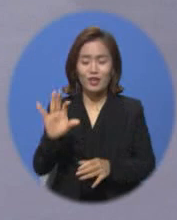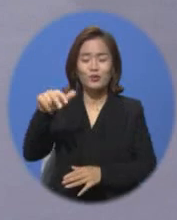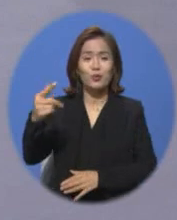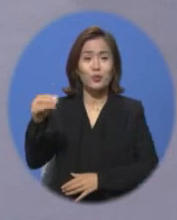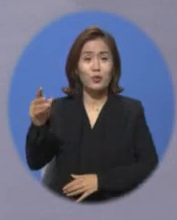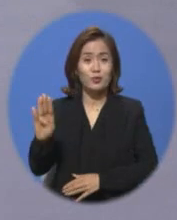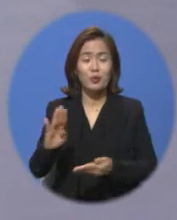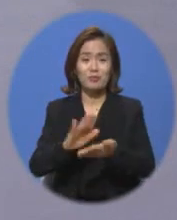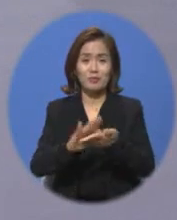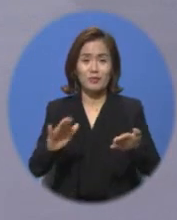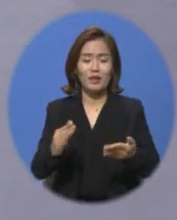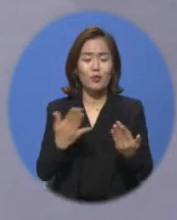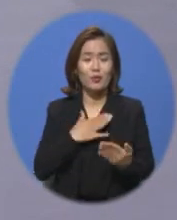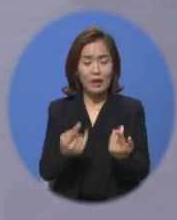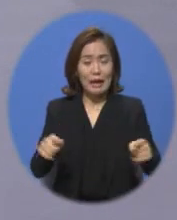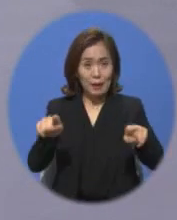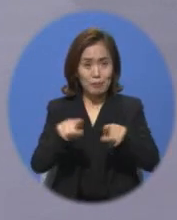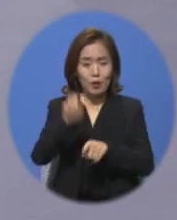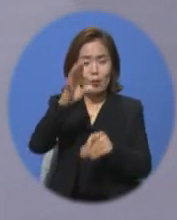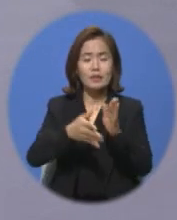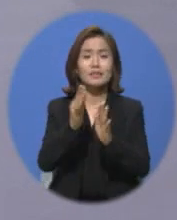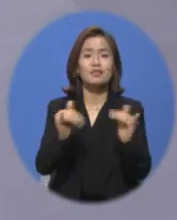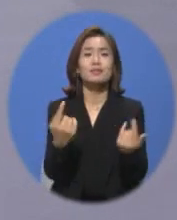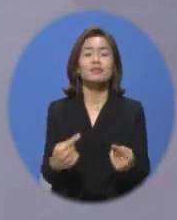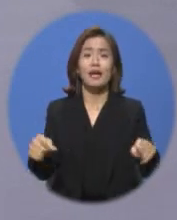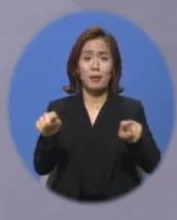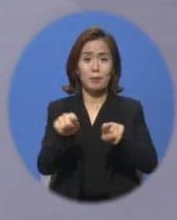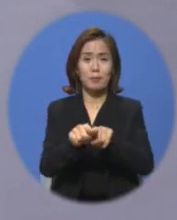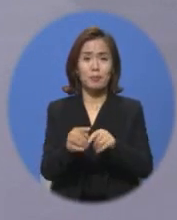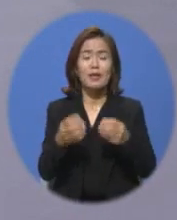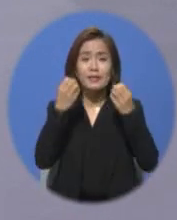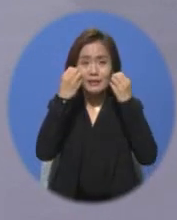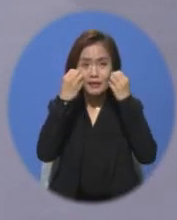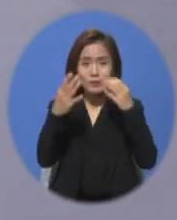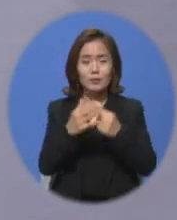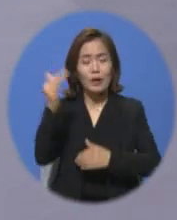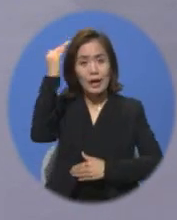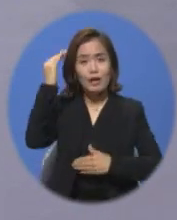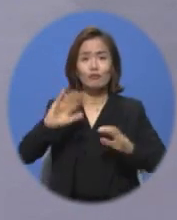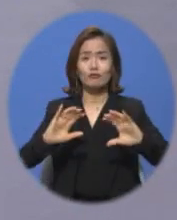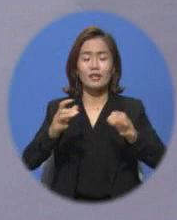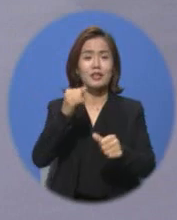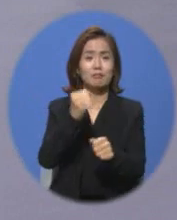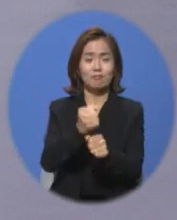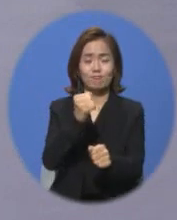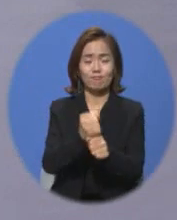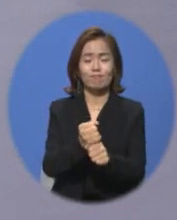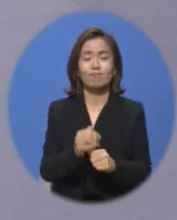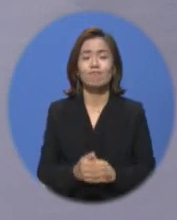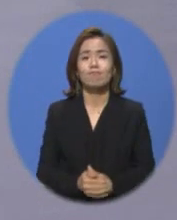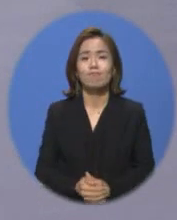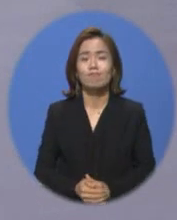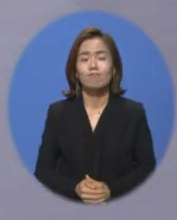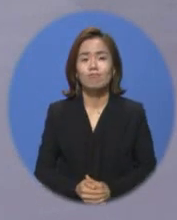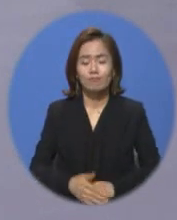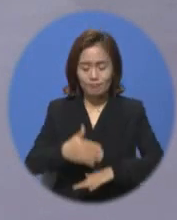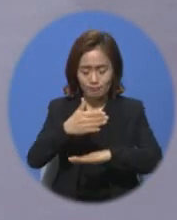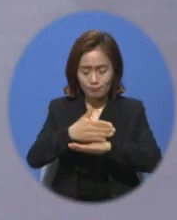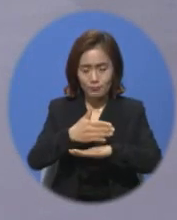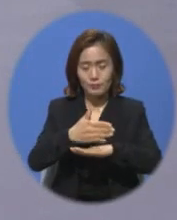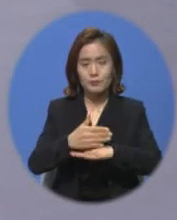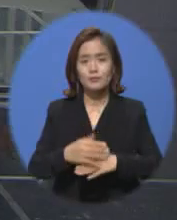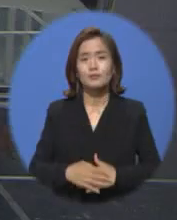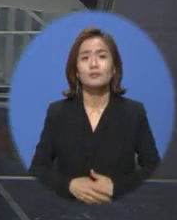. 저는더불어민주당과광주시민여러분과함께 위대한대한민국을건설하는데기여하겠습니다 .감사